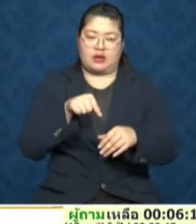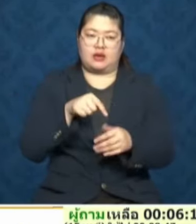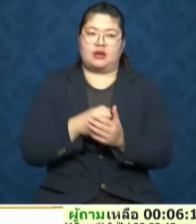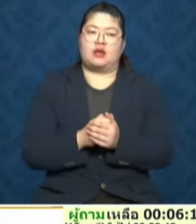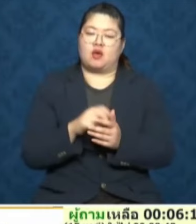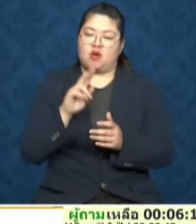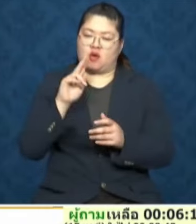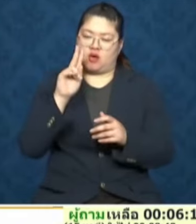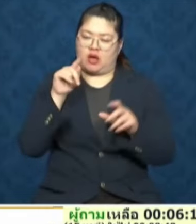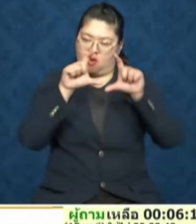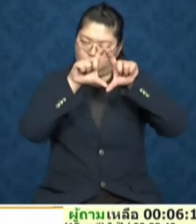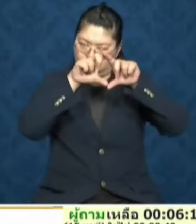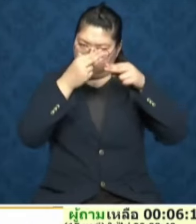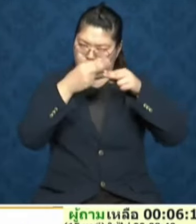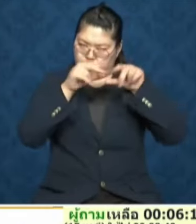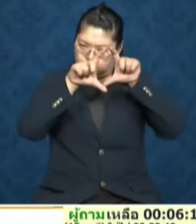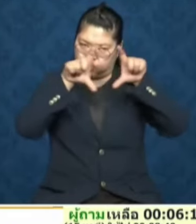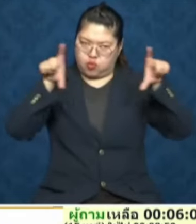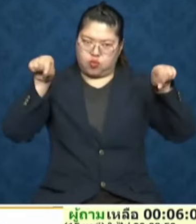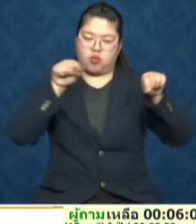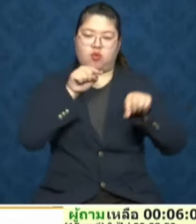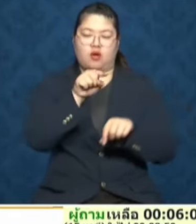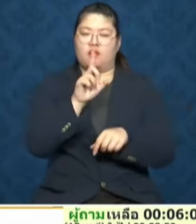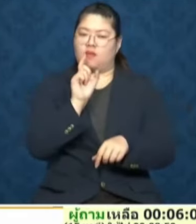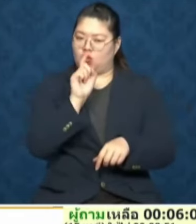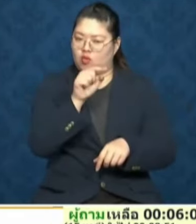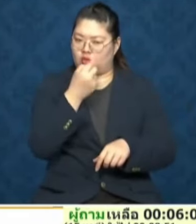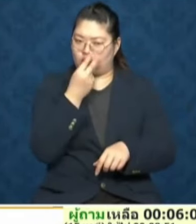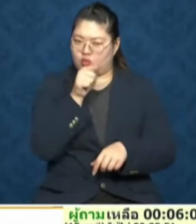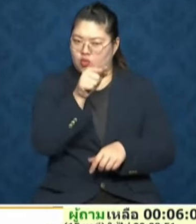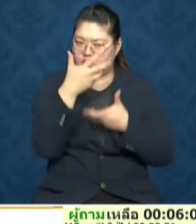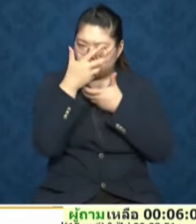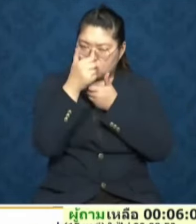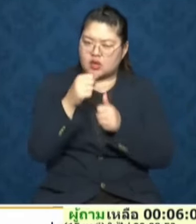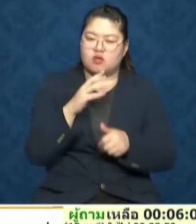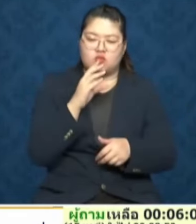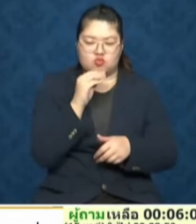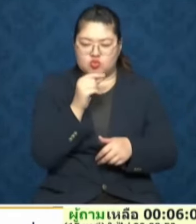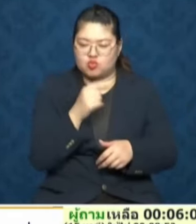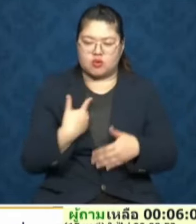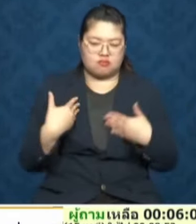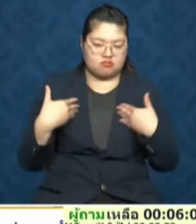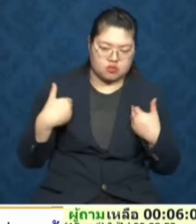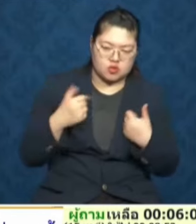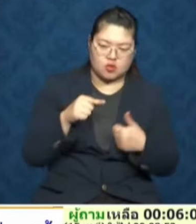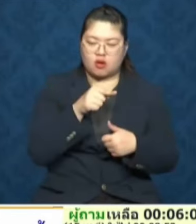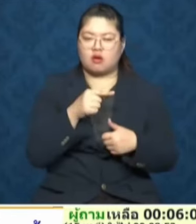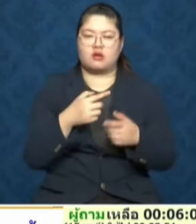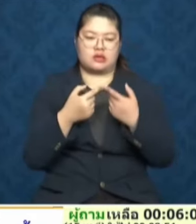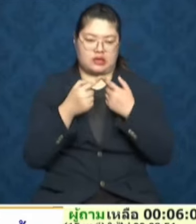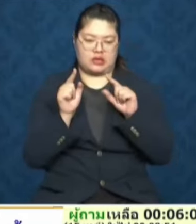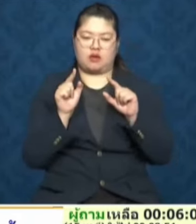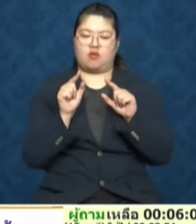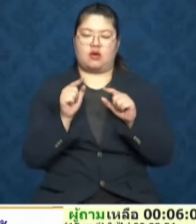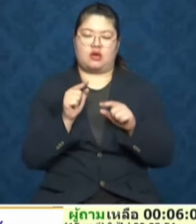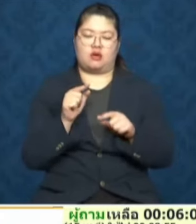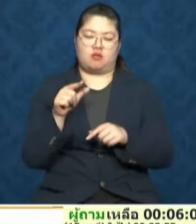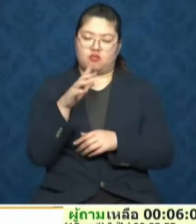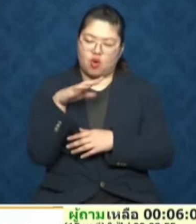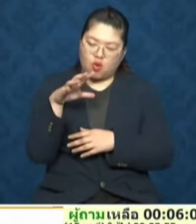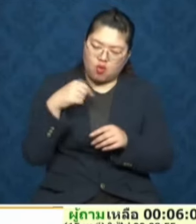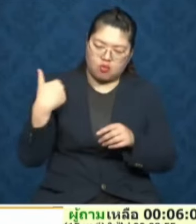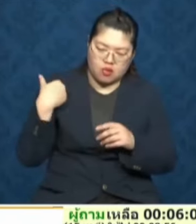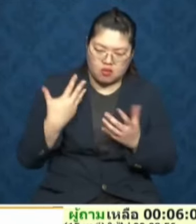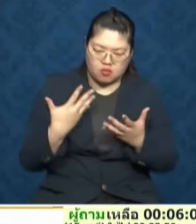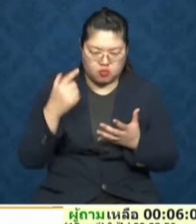ภาทหัว ยวยคลิ หอทเรากเรีกวาคิกเบ arrangementsคือพดมัน พูดเอามัพูดเอาสนุก มันไมได้จึผมคิดว่